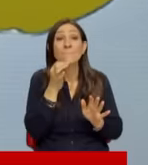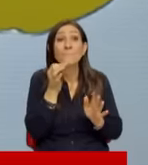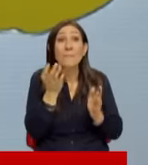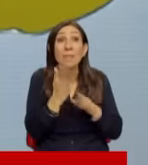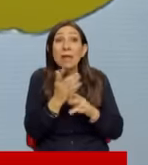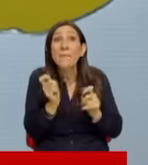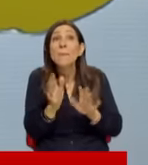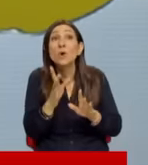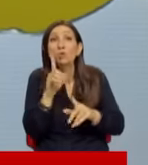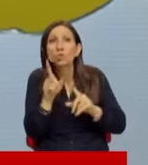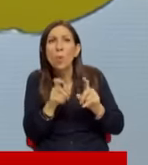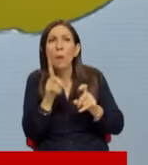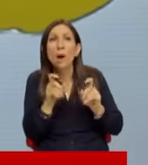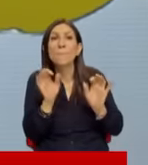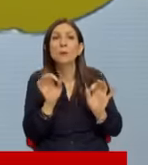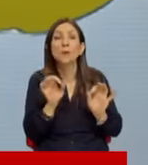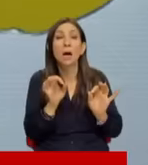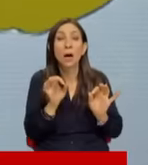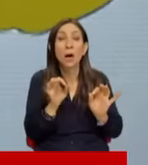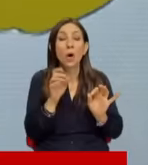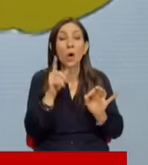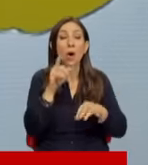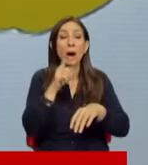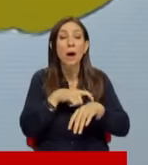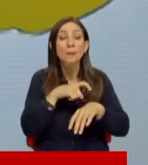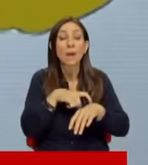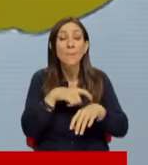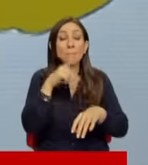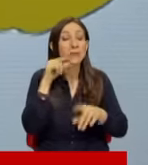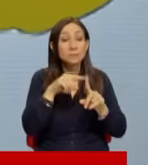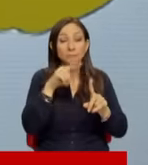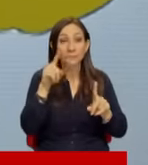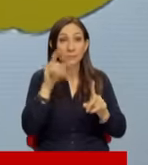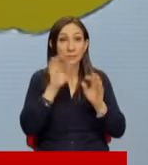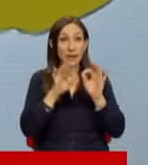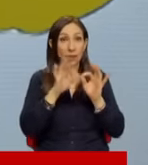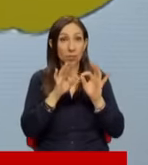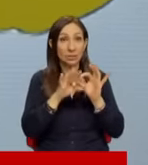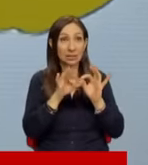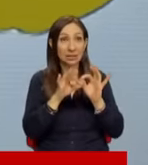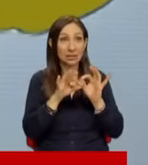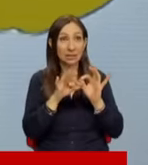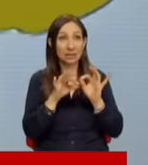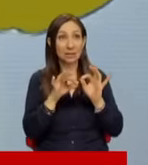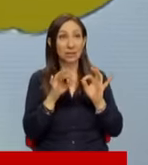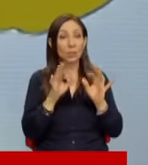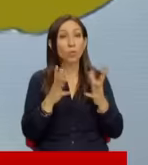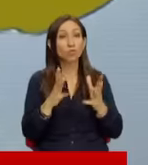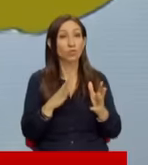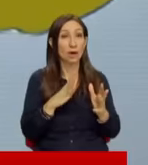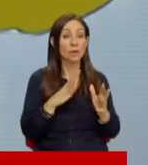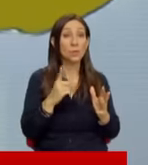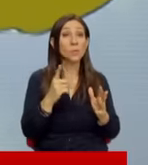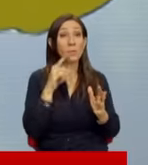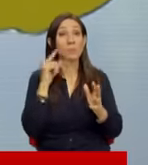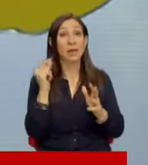da niye yapamıyor diye sorgulamaya başladı. O noktada Mayıs'tan bu zamana gelen bir ekonomik şey var, deformasyon var. O